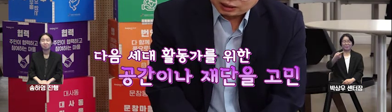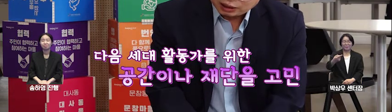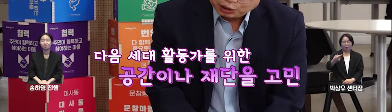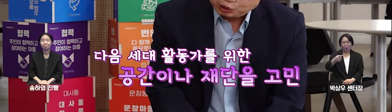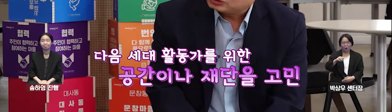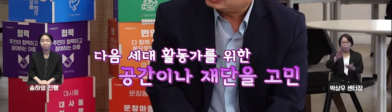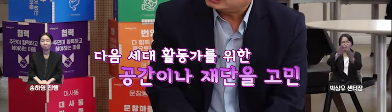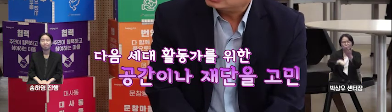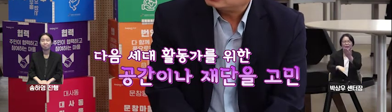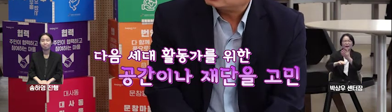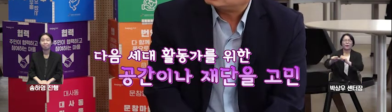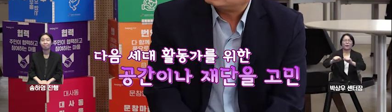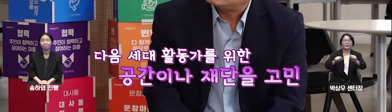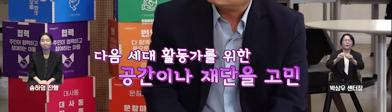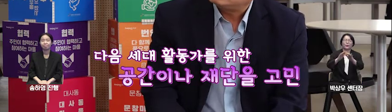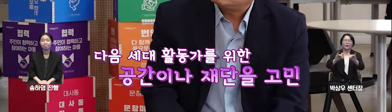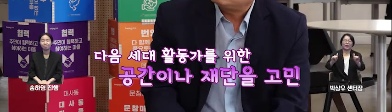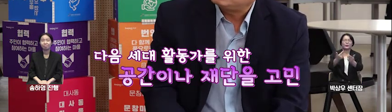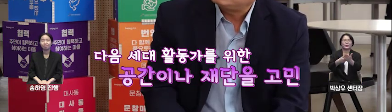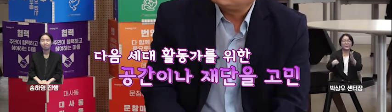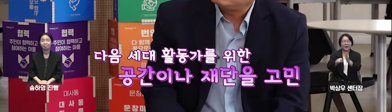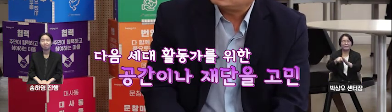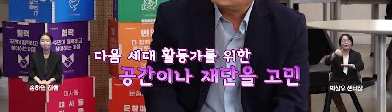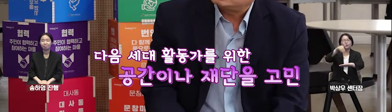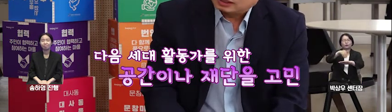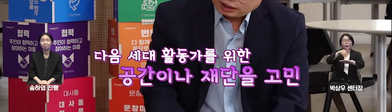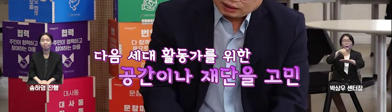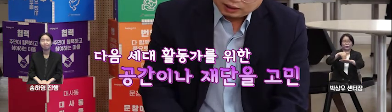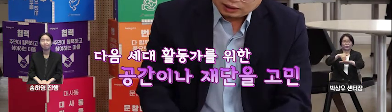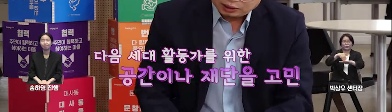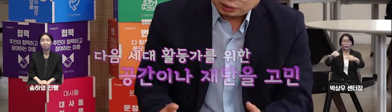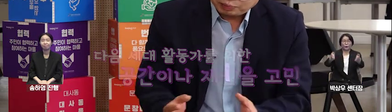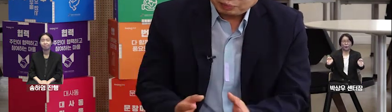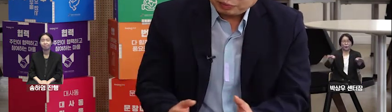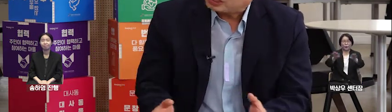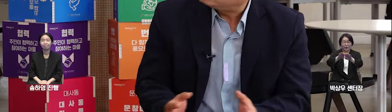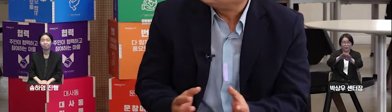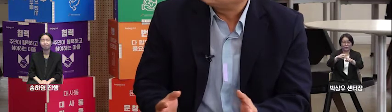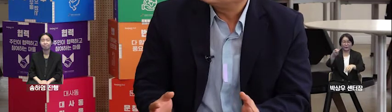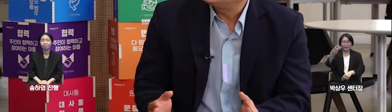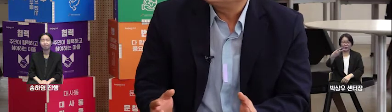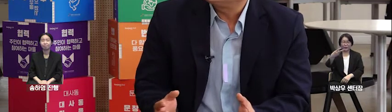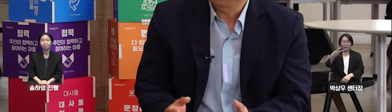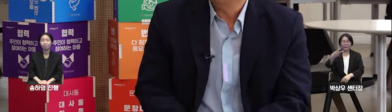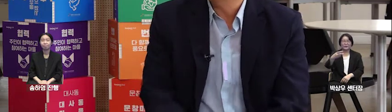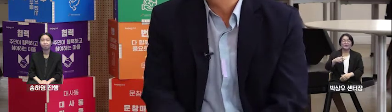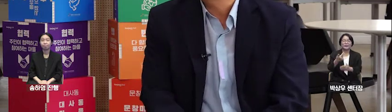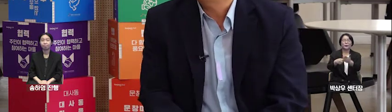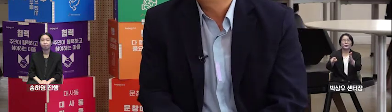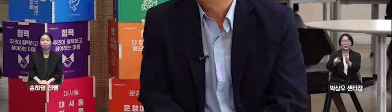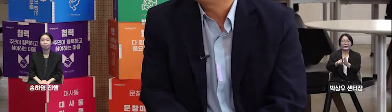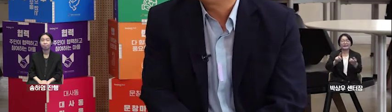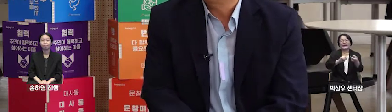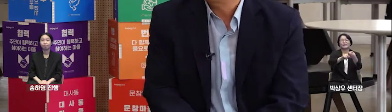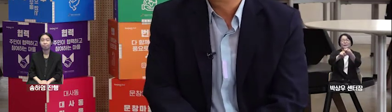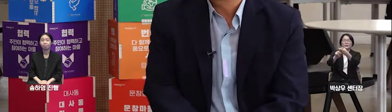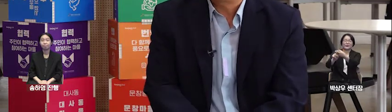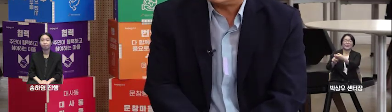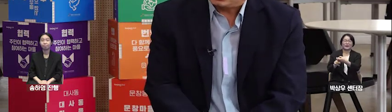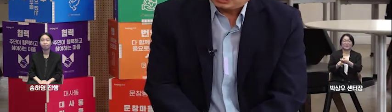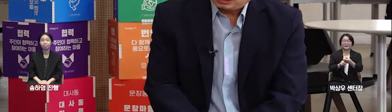그 연수원이나 또 이를 위한 그 좀 네트워크형 지역재단, 뭐